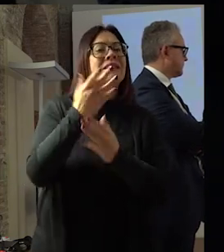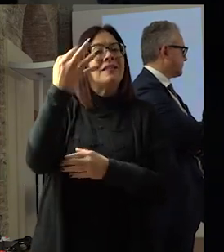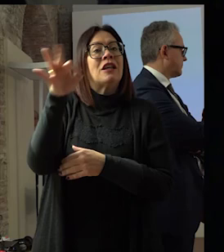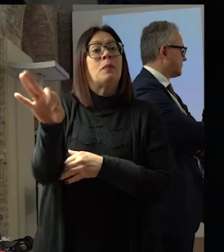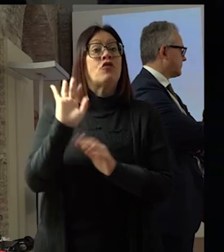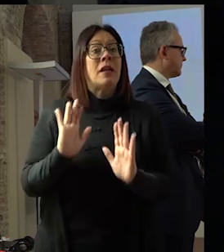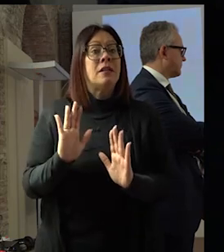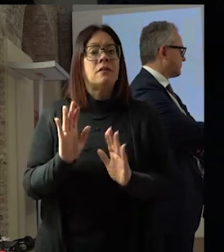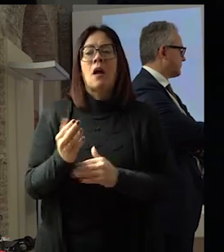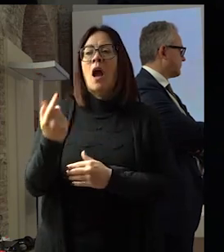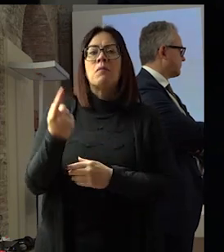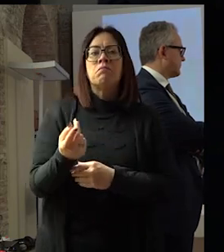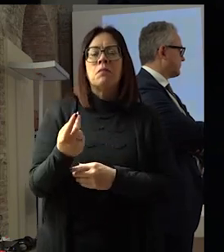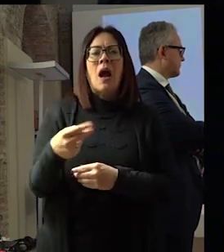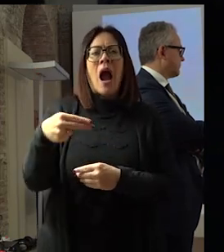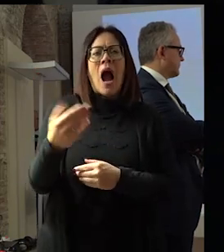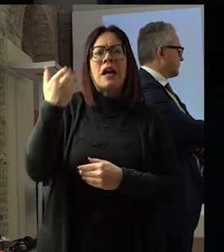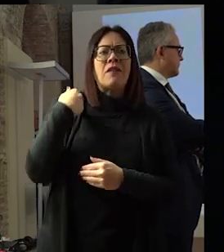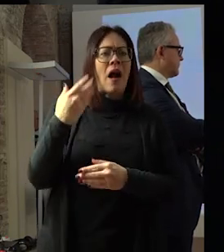anni scorsi erano 600.000 euro.